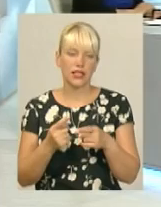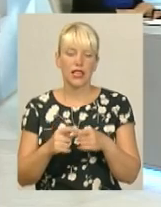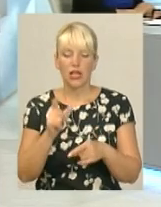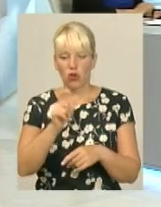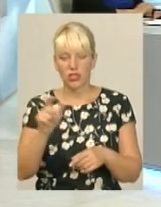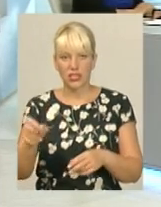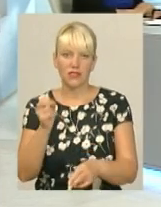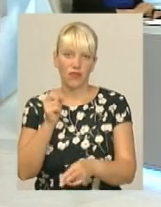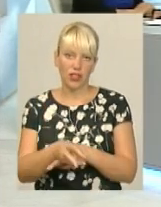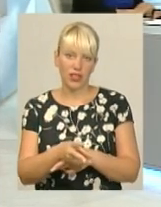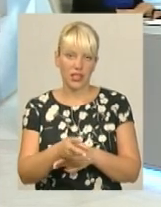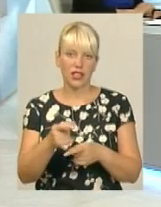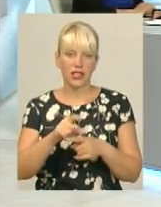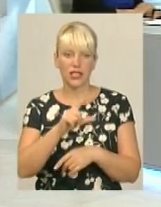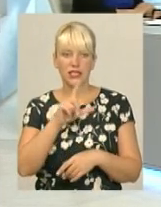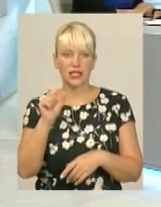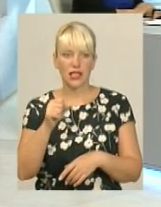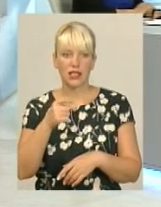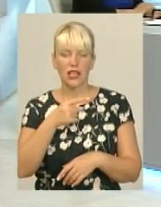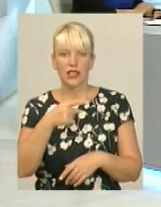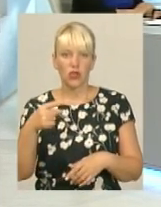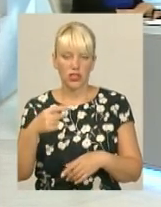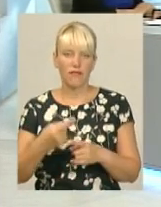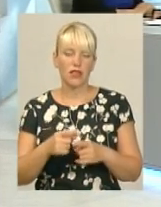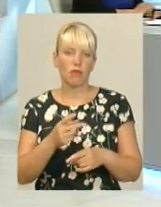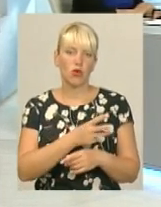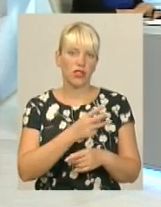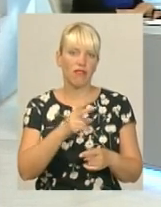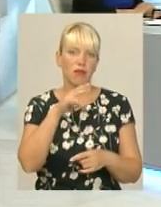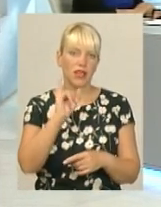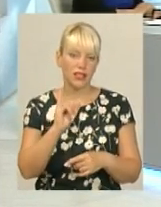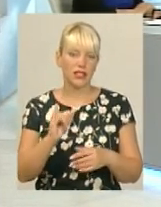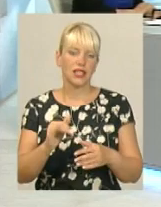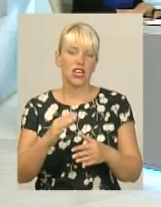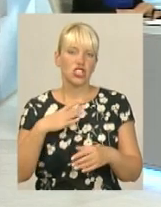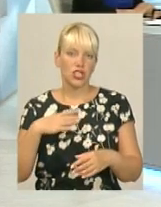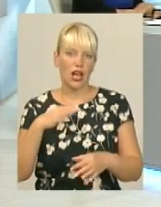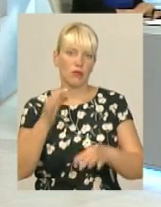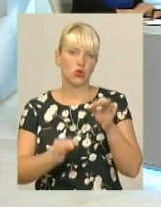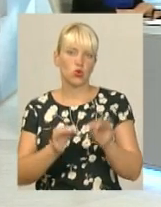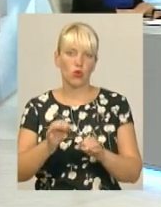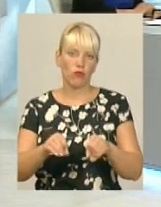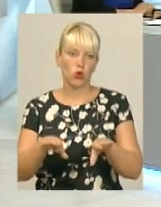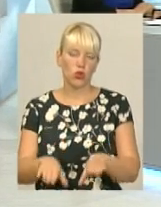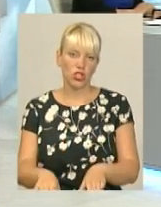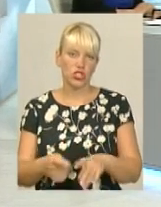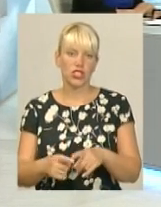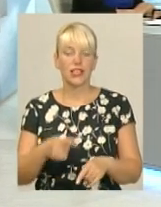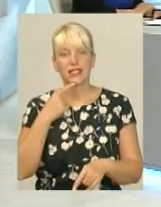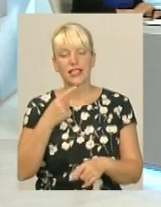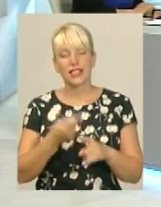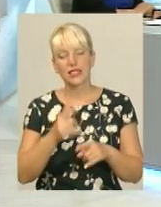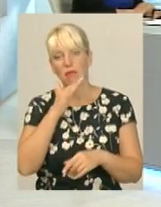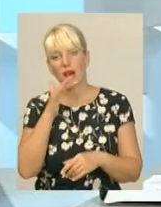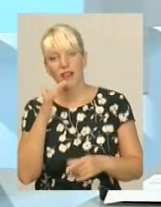звільнили з органів внутрішніх справ за негативними мотивами. Ну, безумовно, чекаємо судового рішення. Сказати, чи це багато,